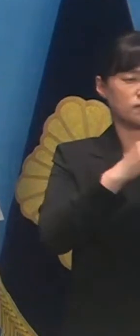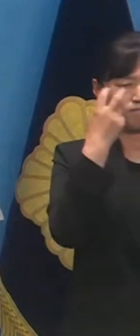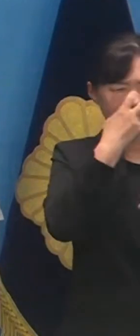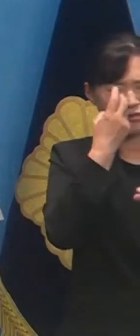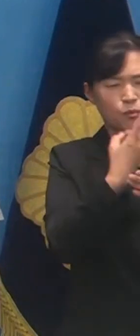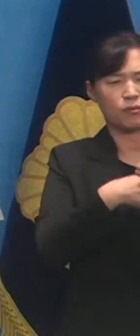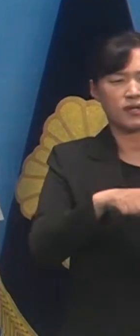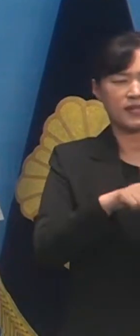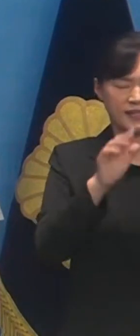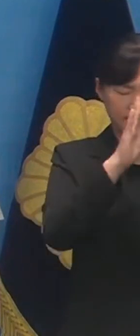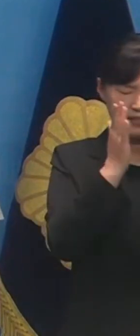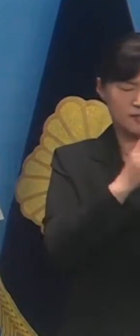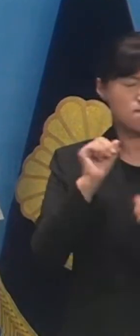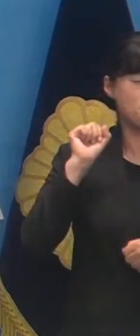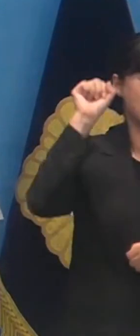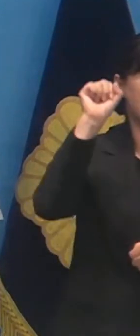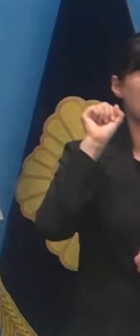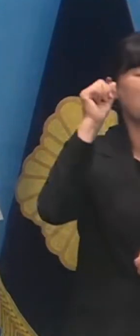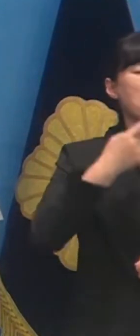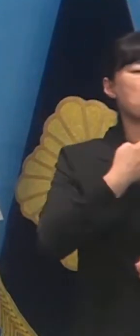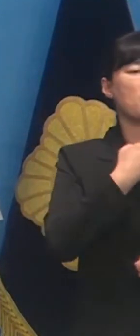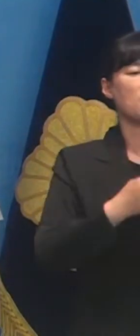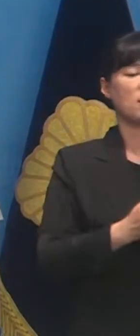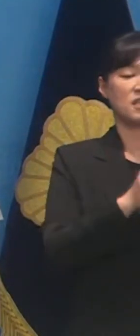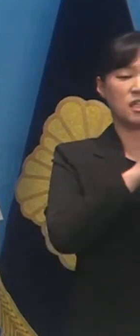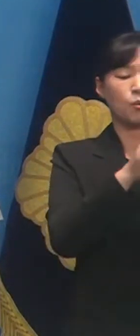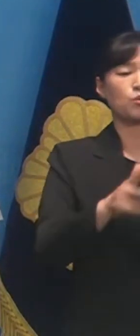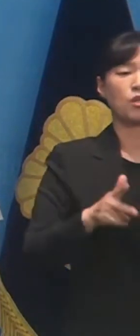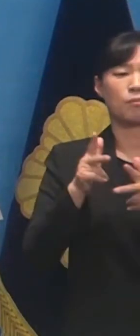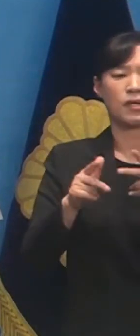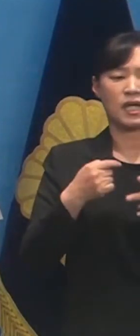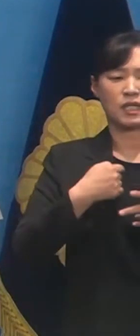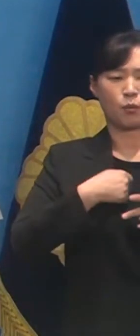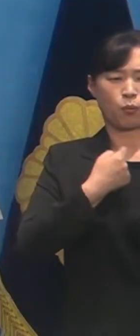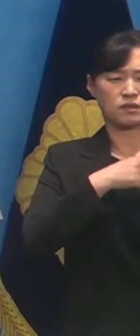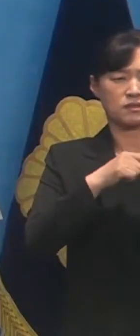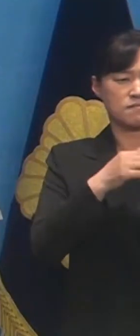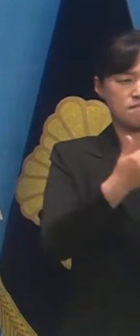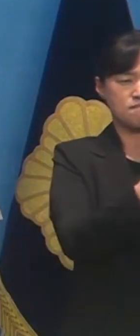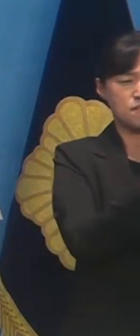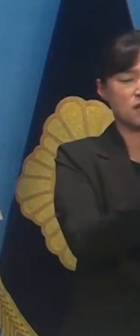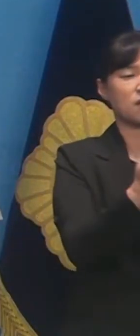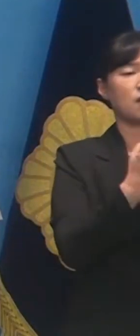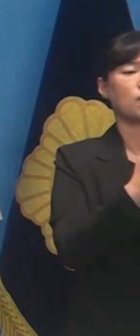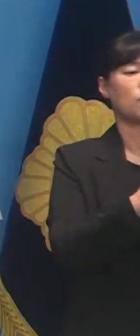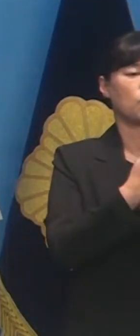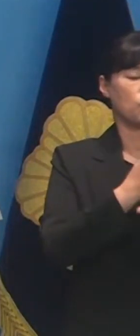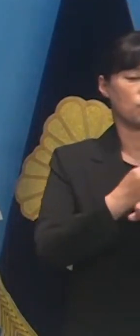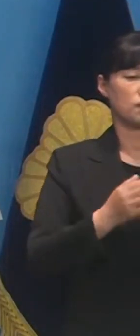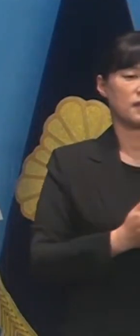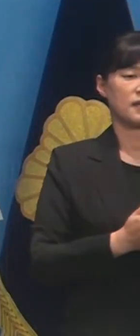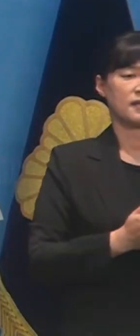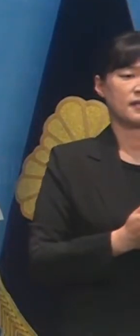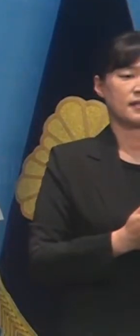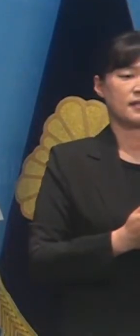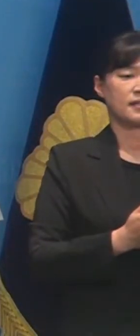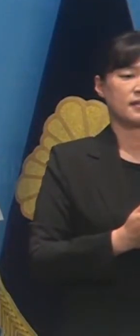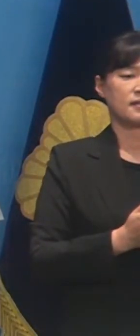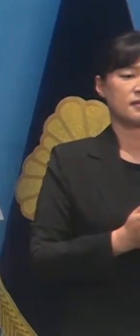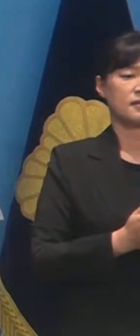모든 것을 던져 투쟁했습니다. 자동차 산업의 독점을 막고 한국 지역 복권망과 생태계를 지키기